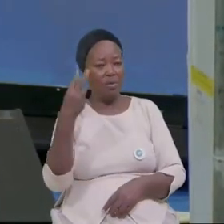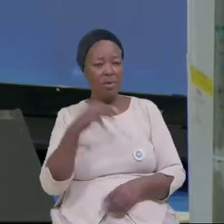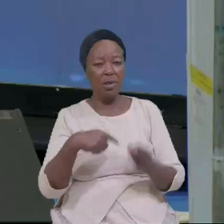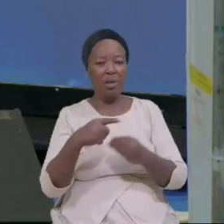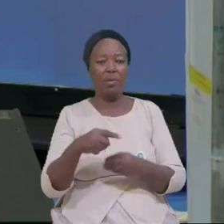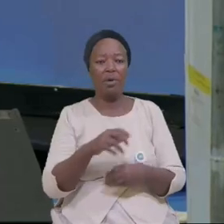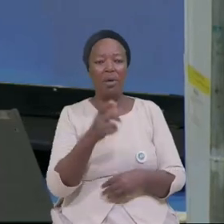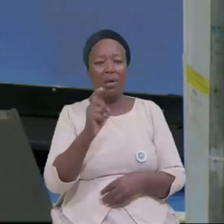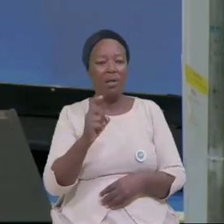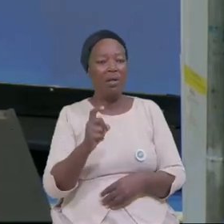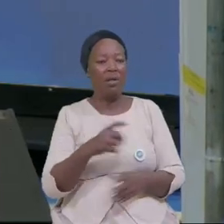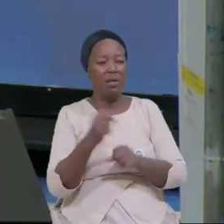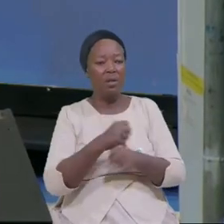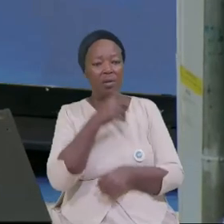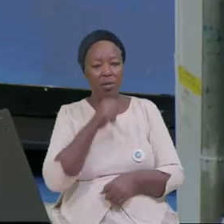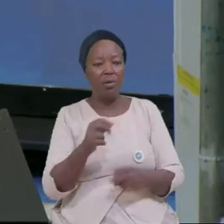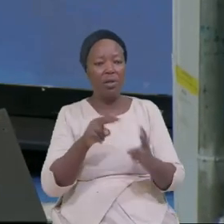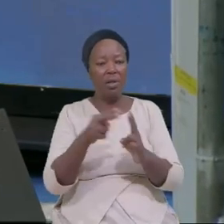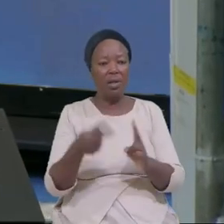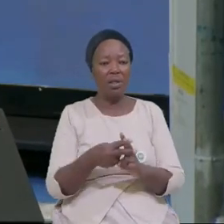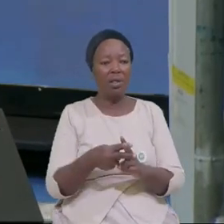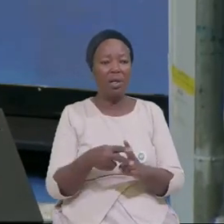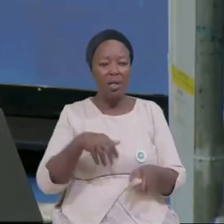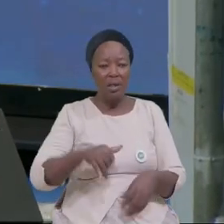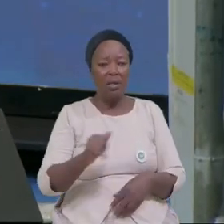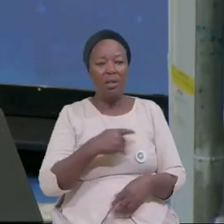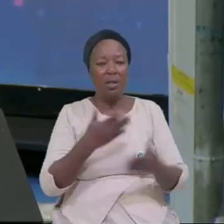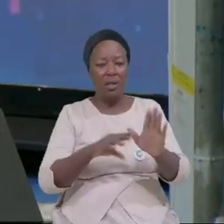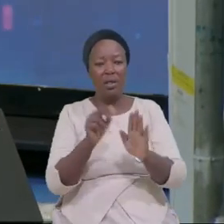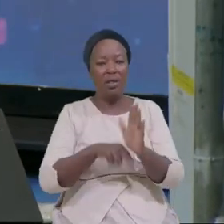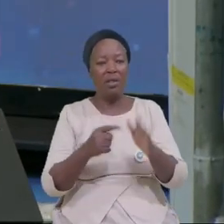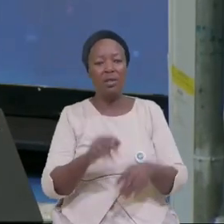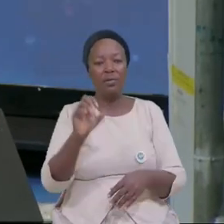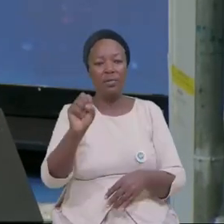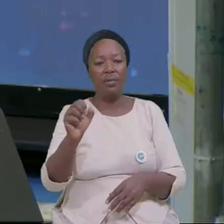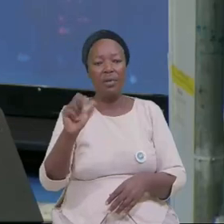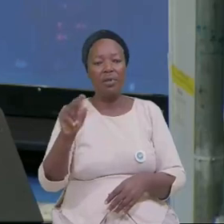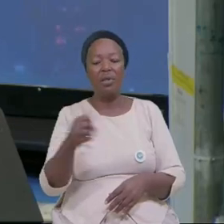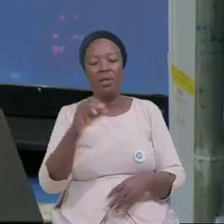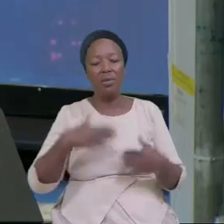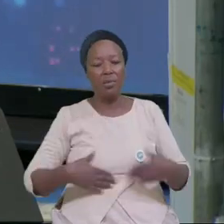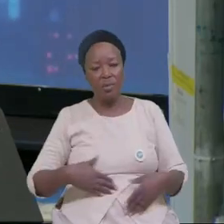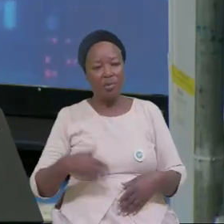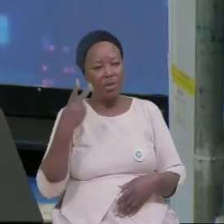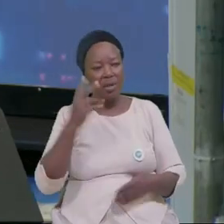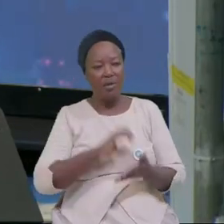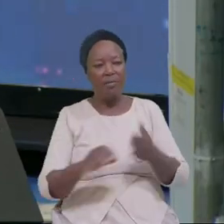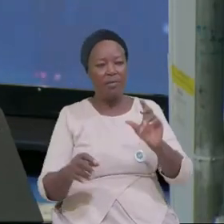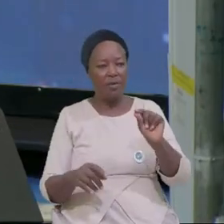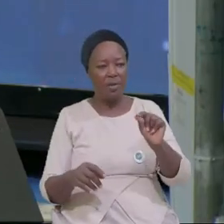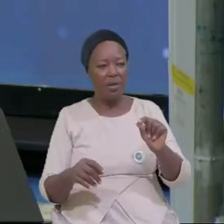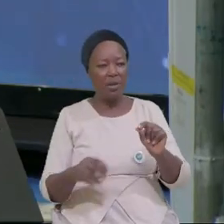que Sarah n'était plus en état d'avoir des enfants. Verset 20. Il ne douta point